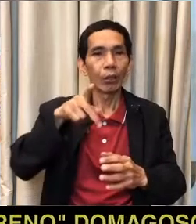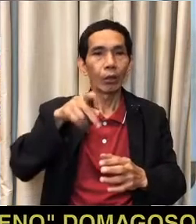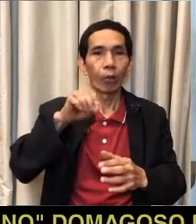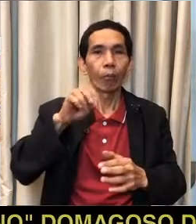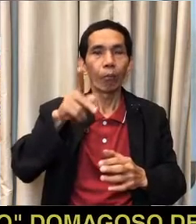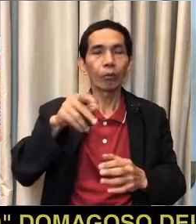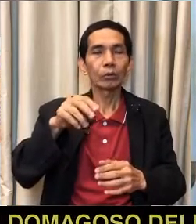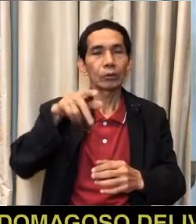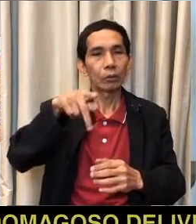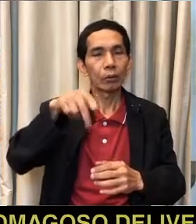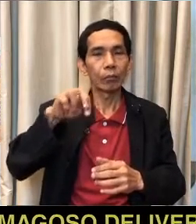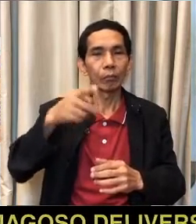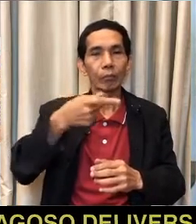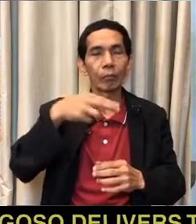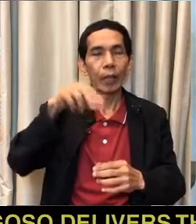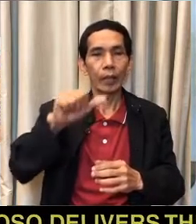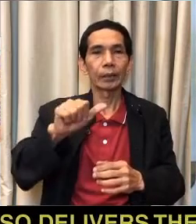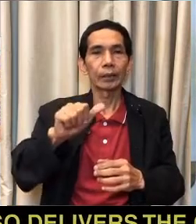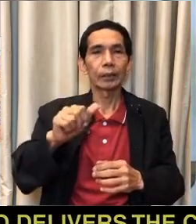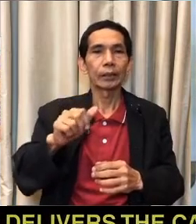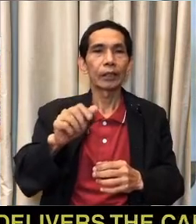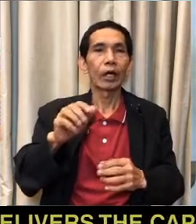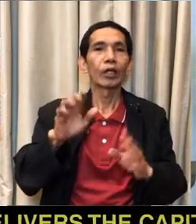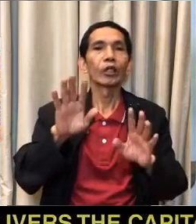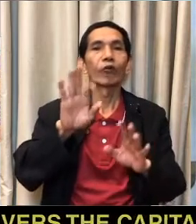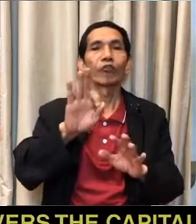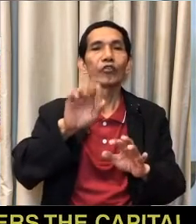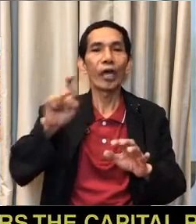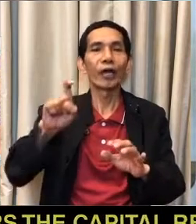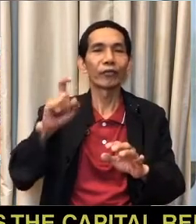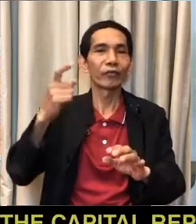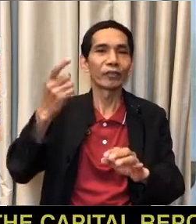Pangan, na ex-boyfriend ni Honey,